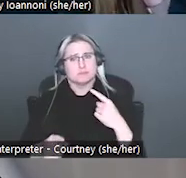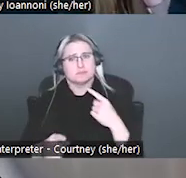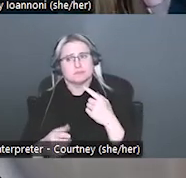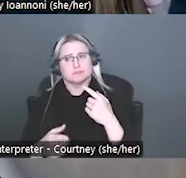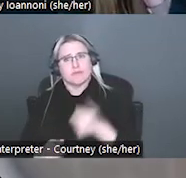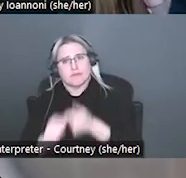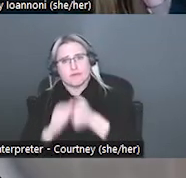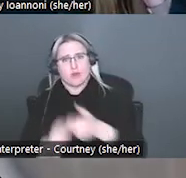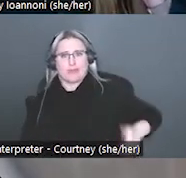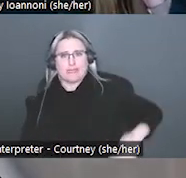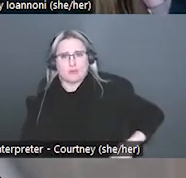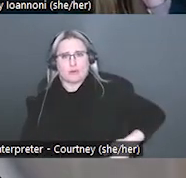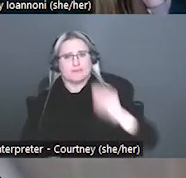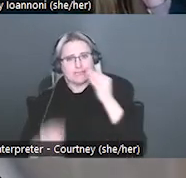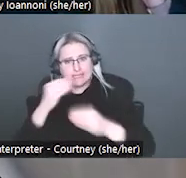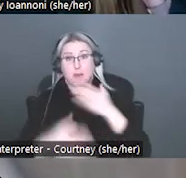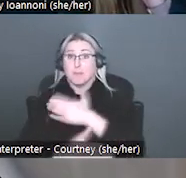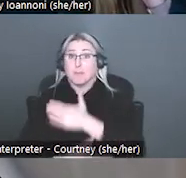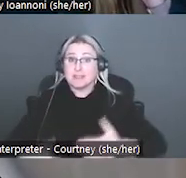un poids accru. Donc,